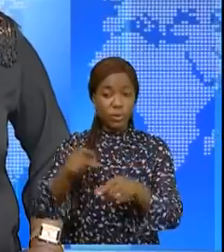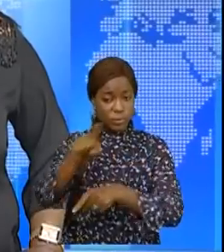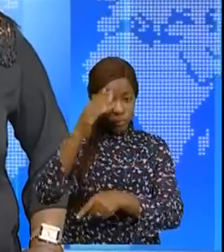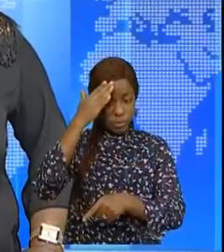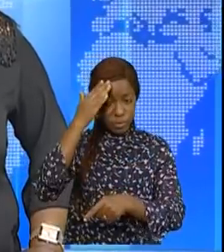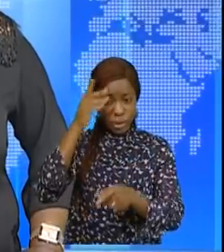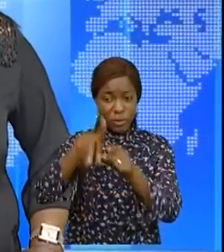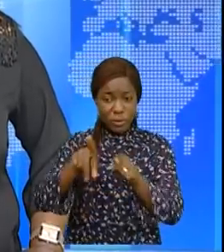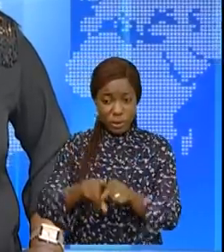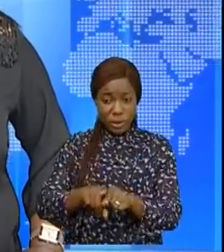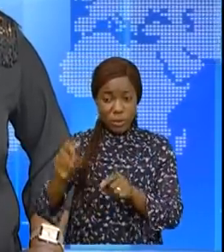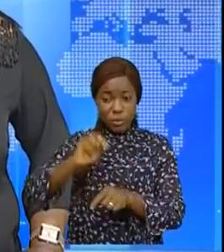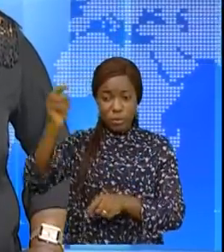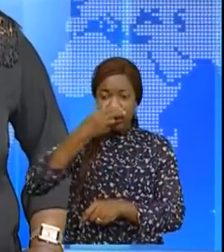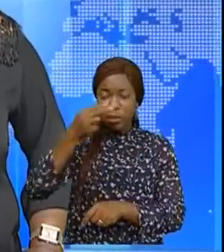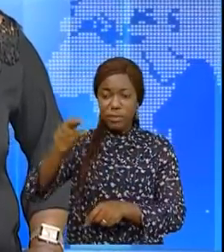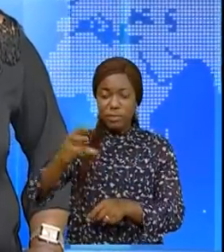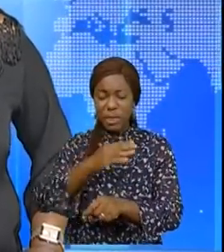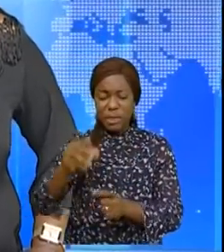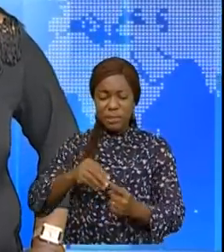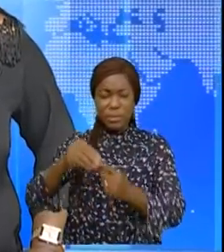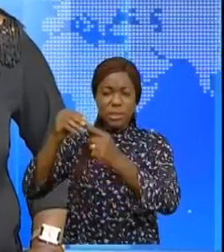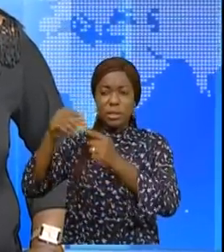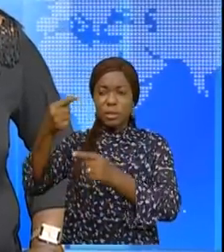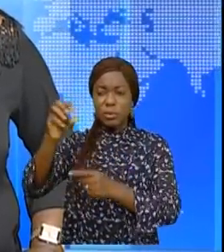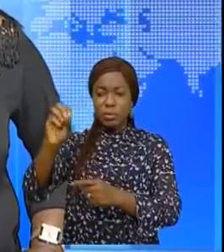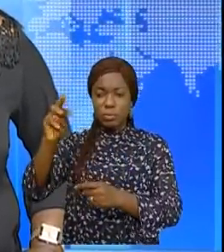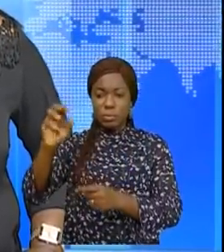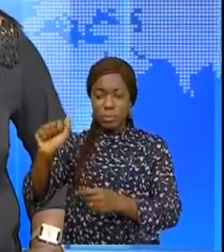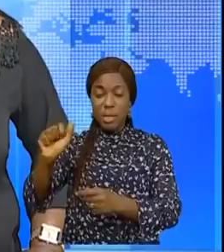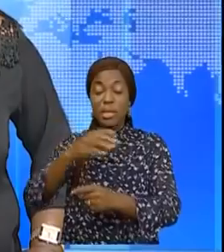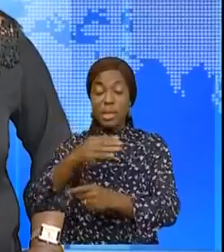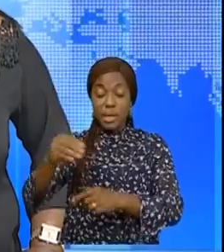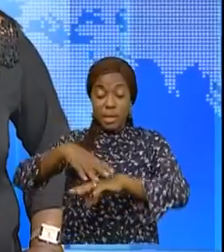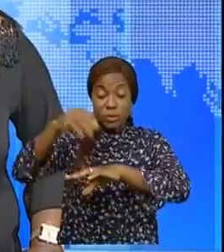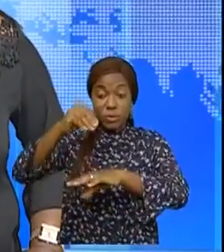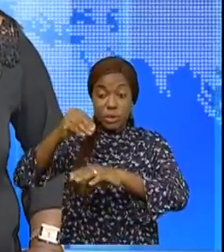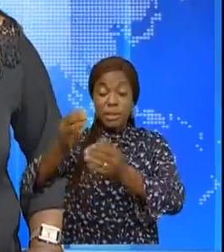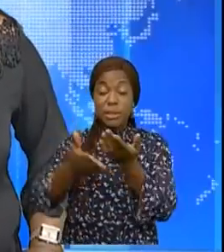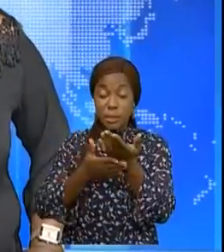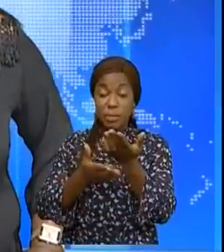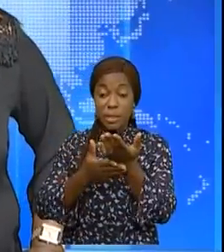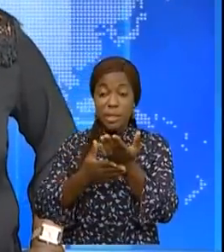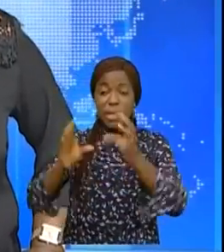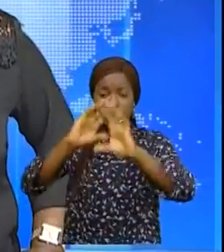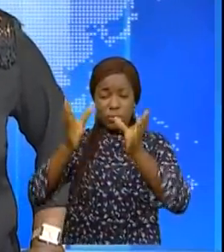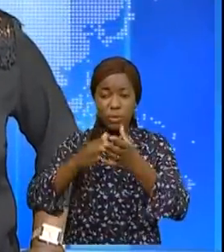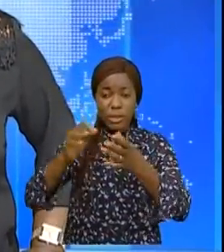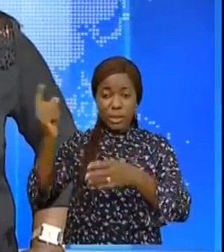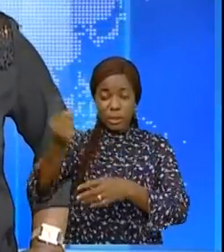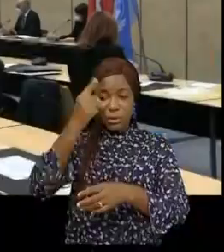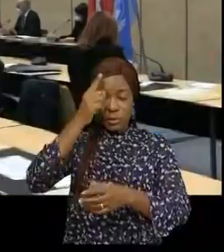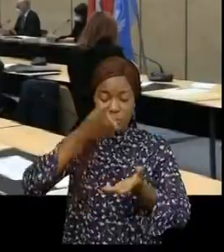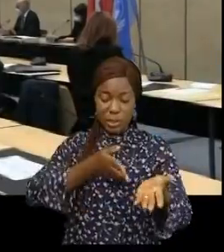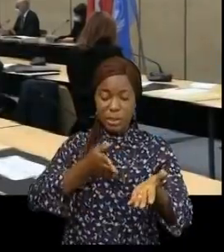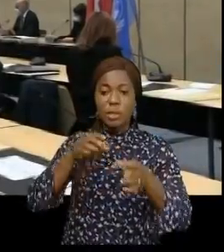Kivu et plus précisément à Goma. Et la Suisse demande à la communauté internationale de venir en aide dans cette région. Nous